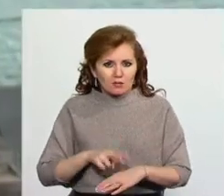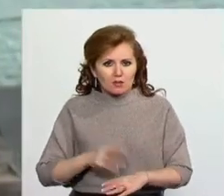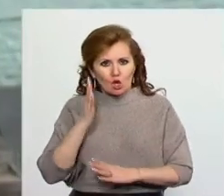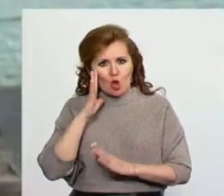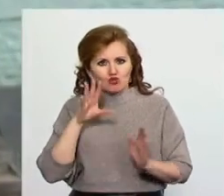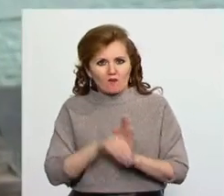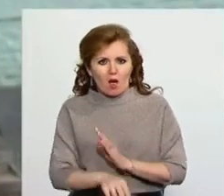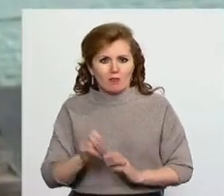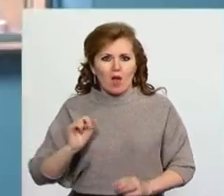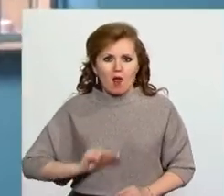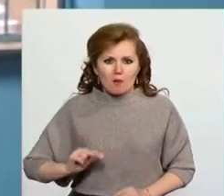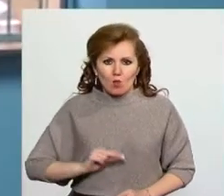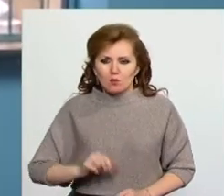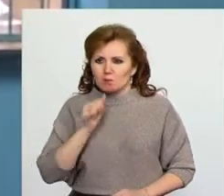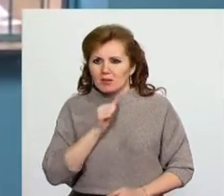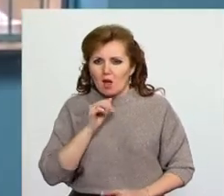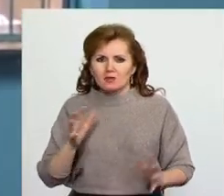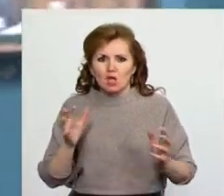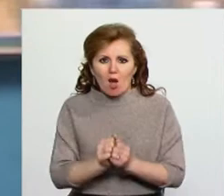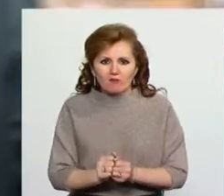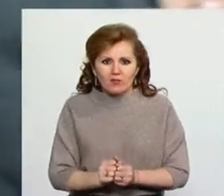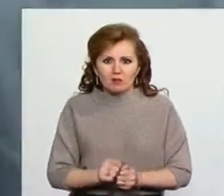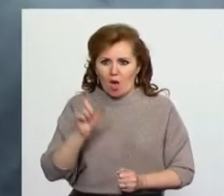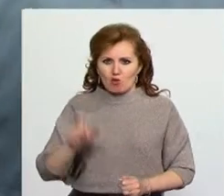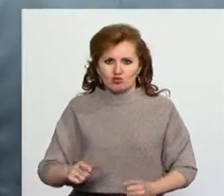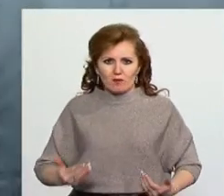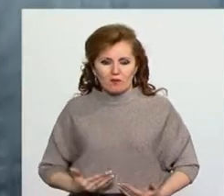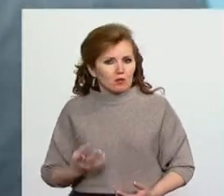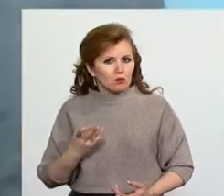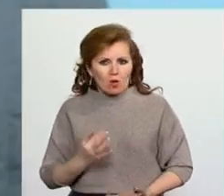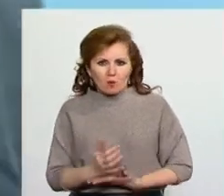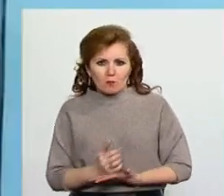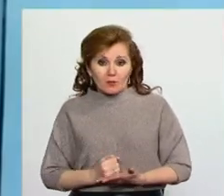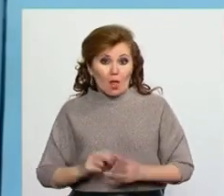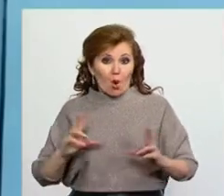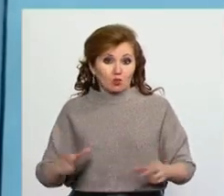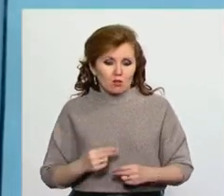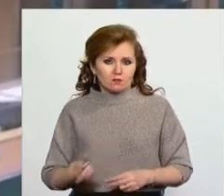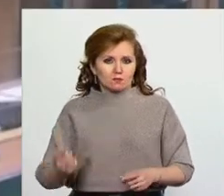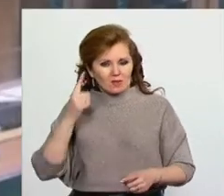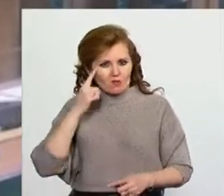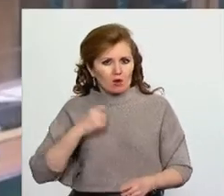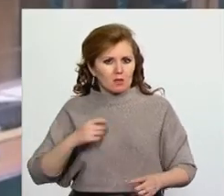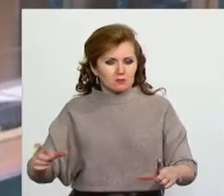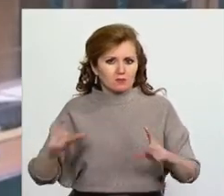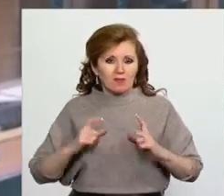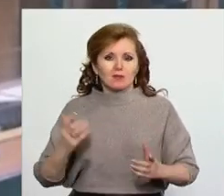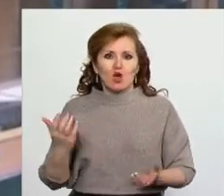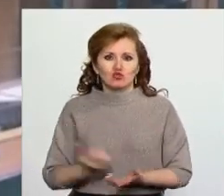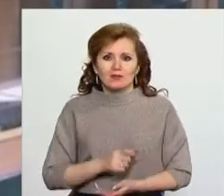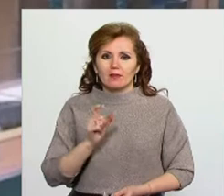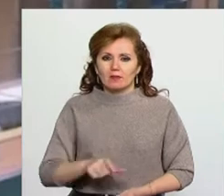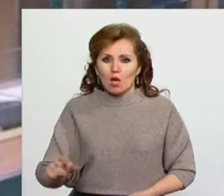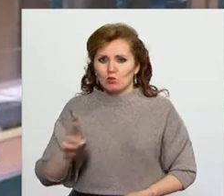на работе, пытались словить наживца, но преступник затаился. На удачу пришла оперативная информация. Нашлись те,